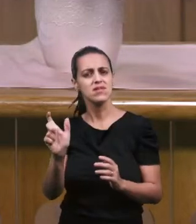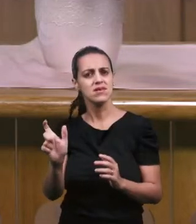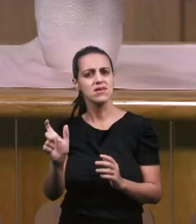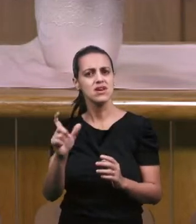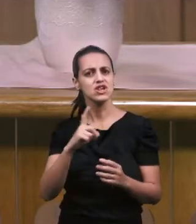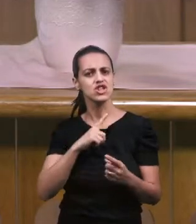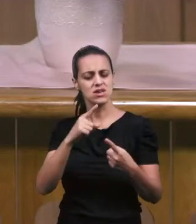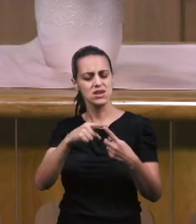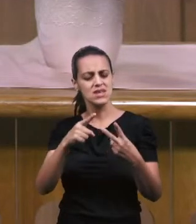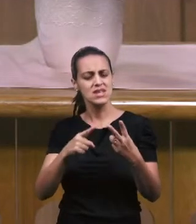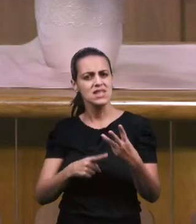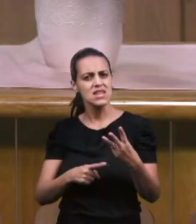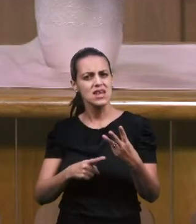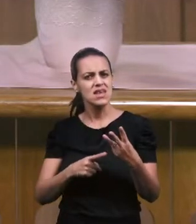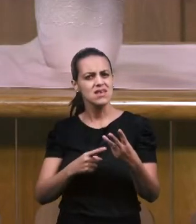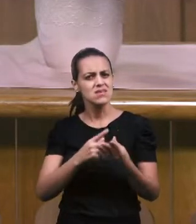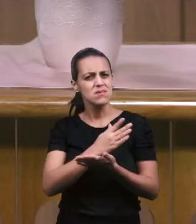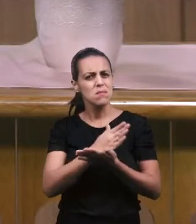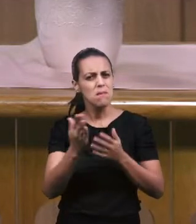principes qui étaient